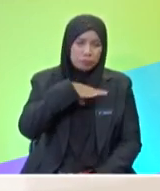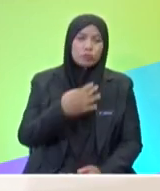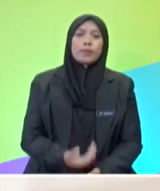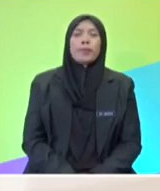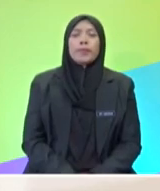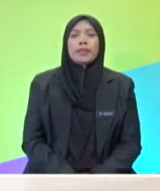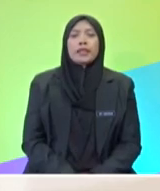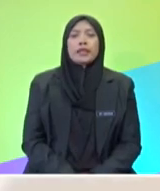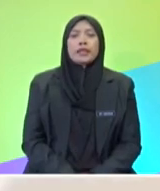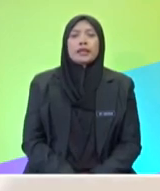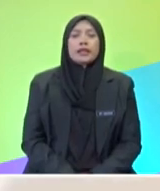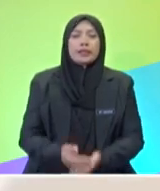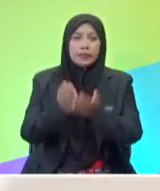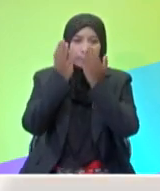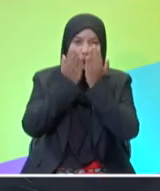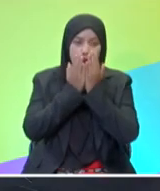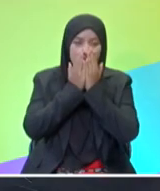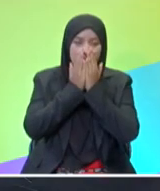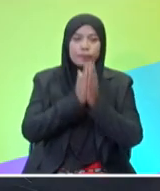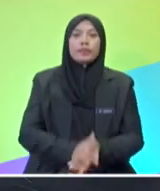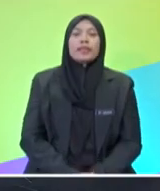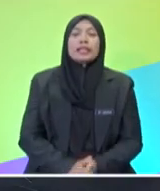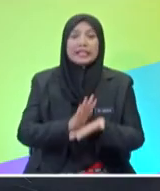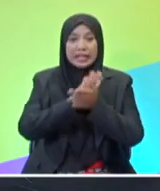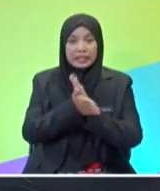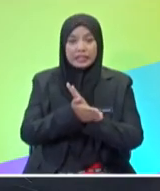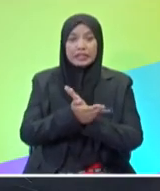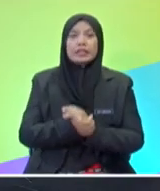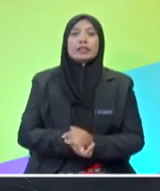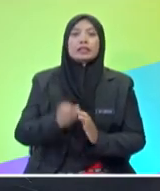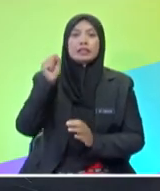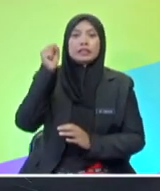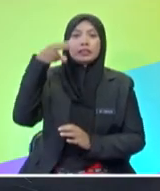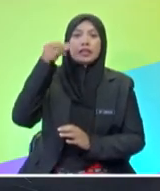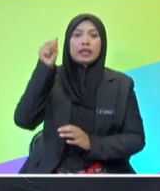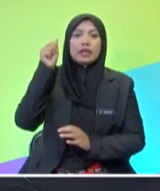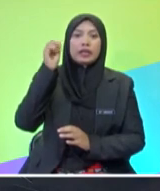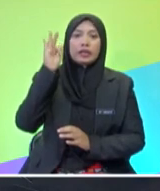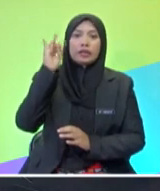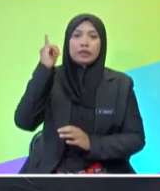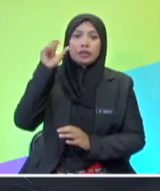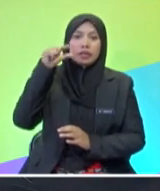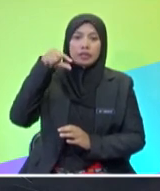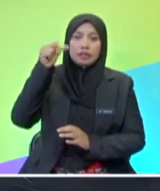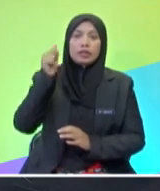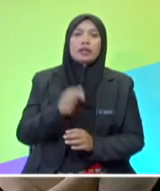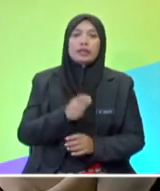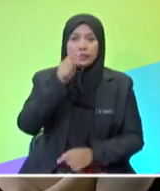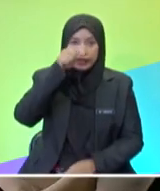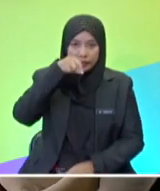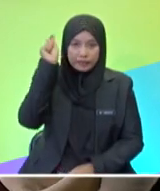Okey. Alhamdulillah. Jadi, Syafiqah bolehlah tanda Arif sini, nak orang yang kemas.